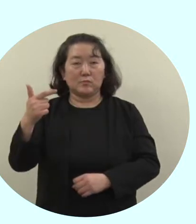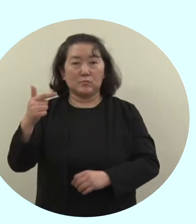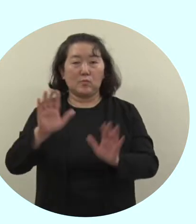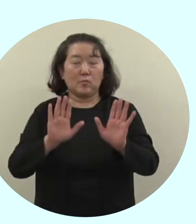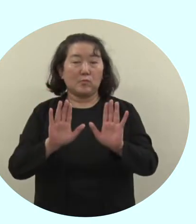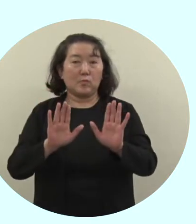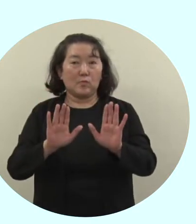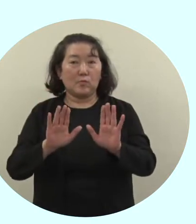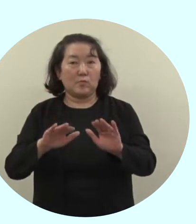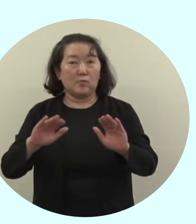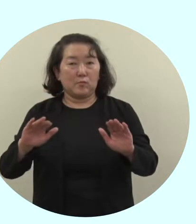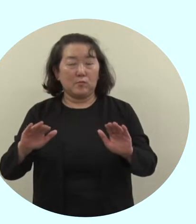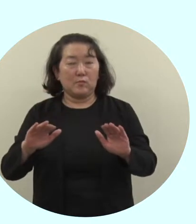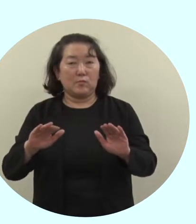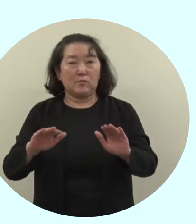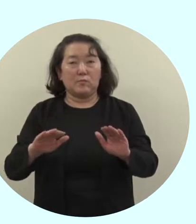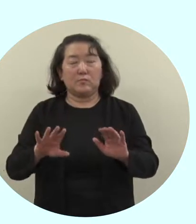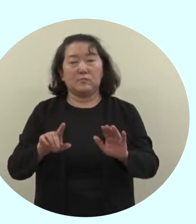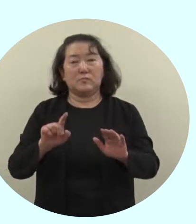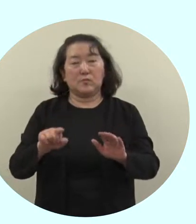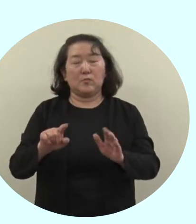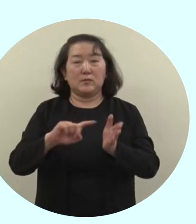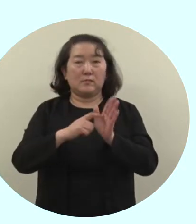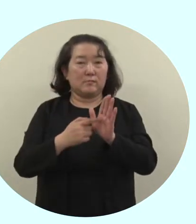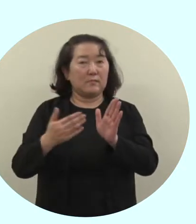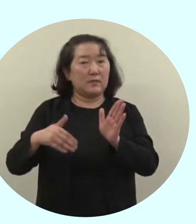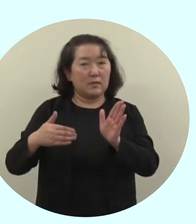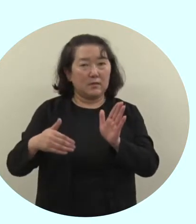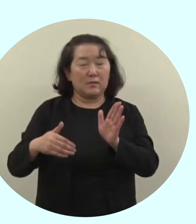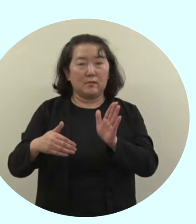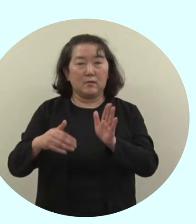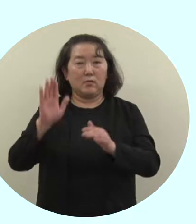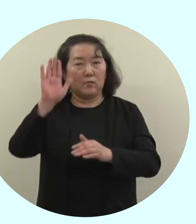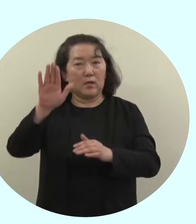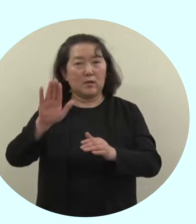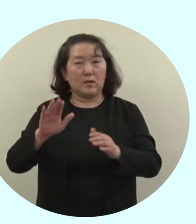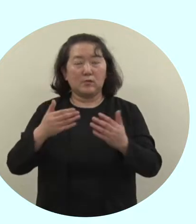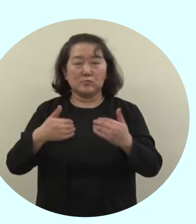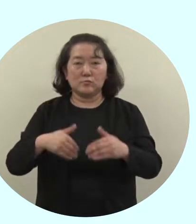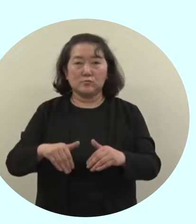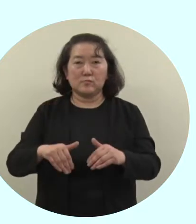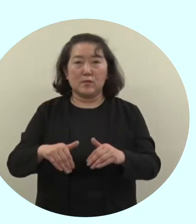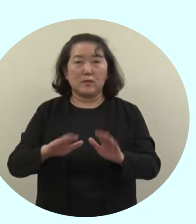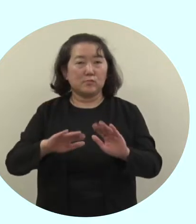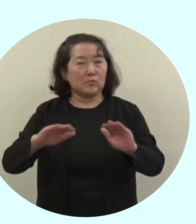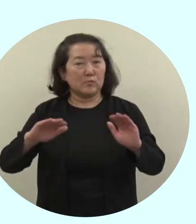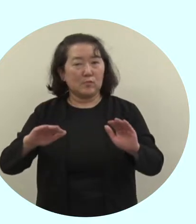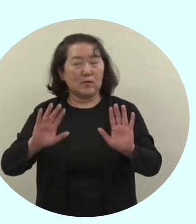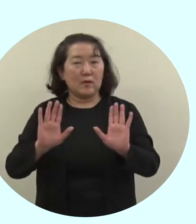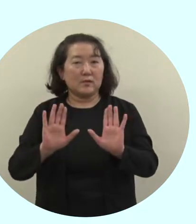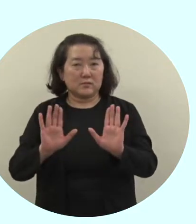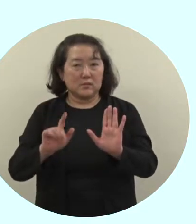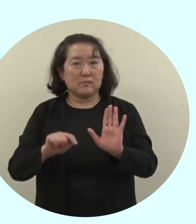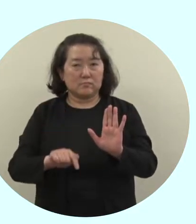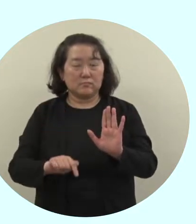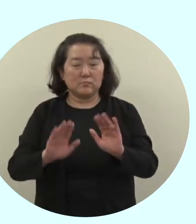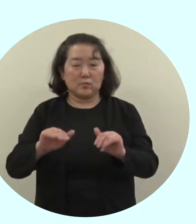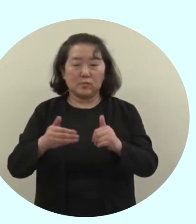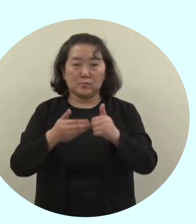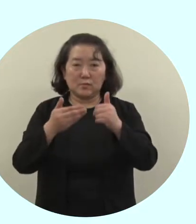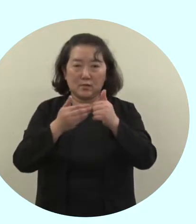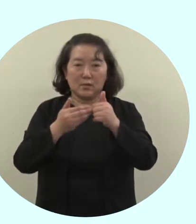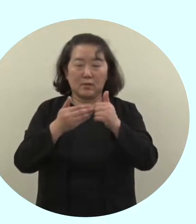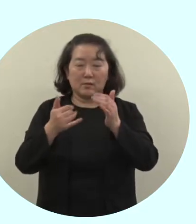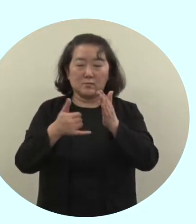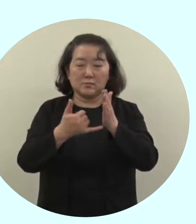の乳幼児期、そしてまだこのグラフにはないのですが、これから生まれてくる子どもたち、そして子育